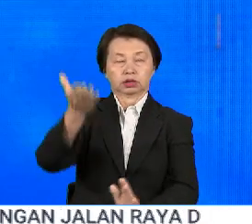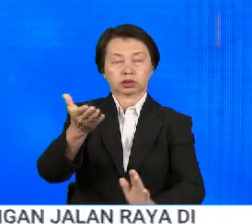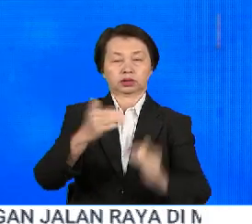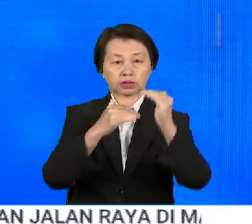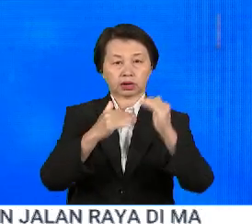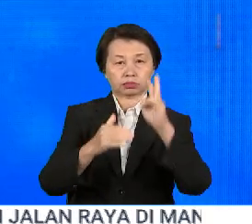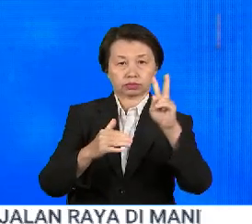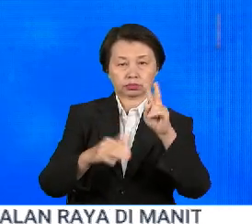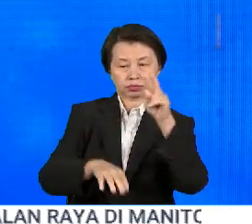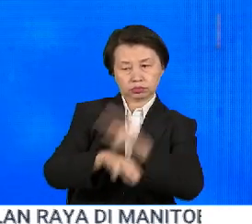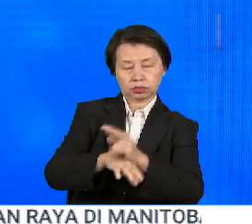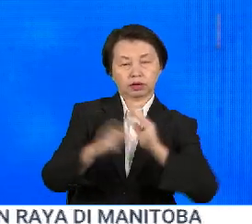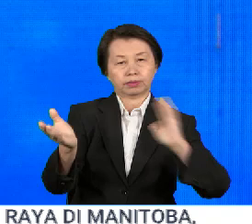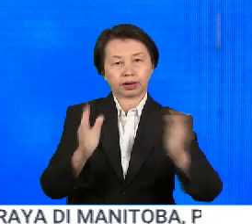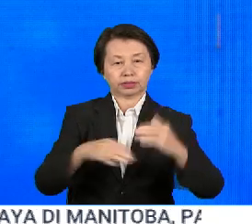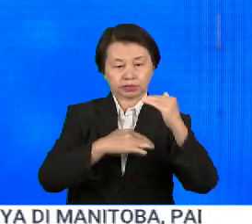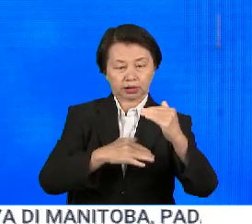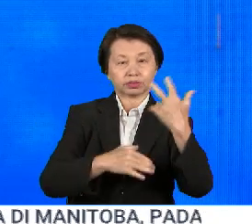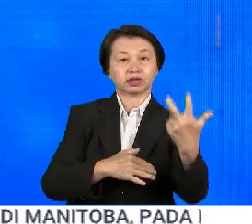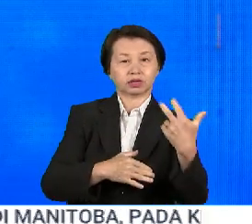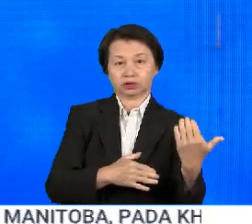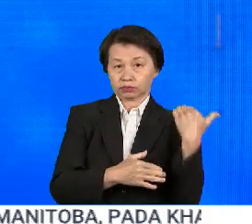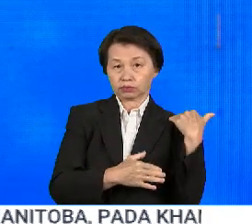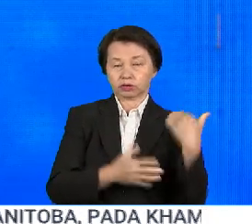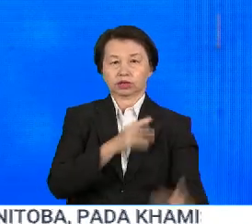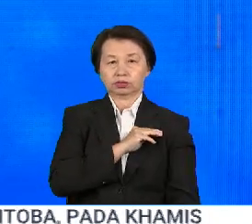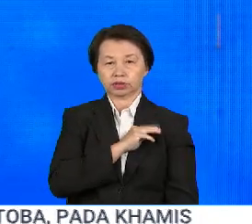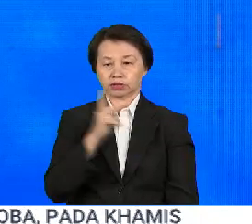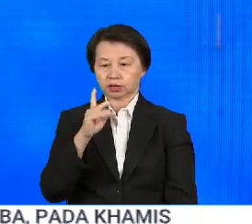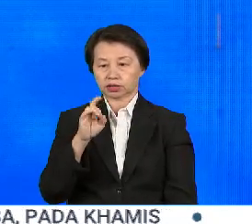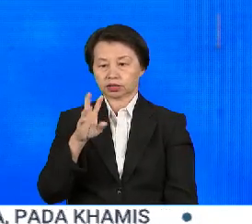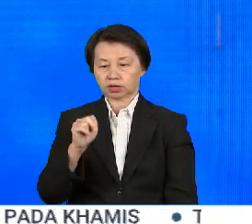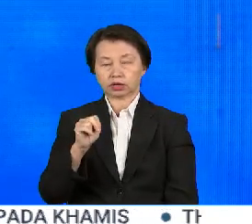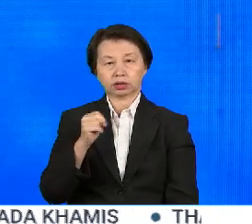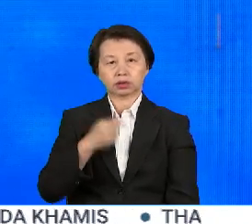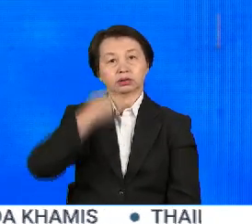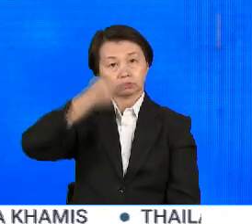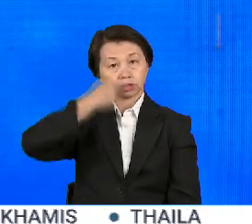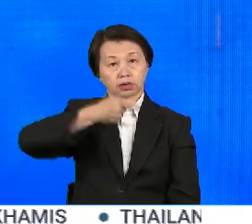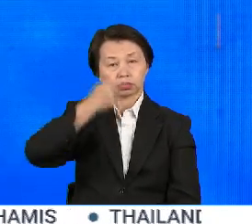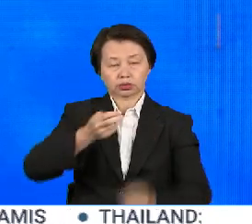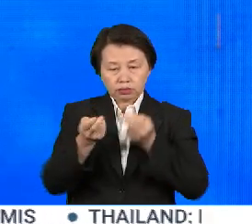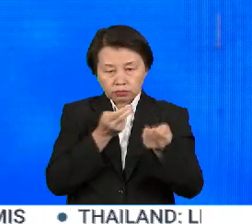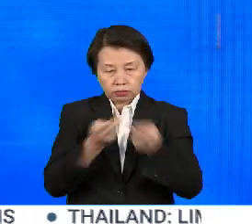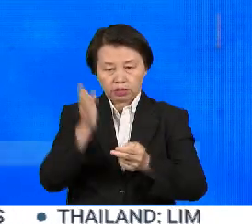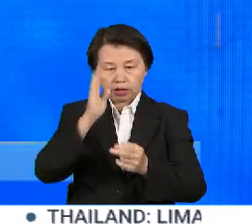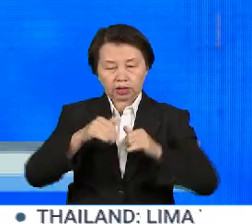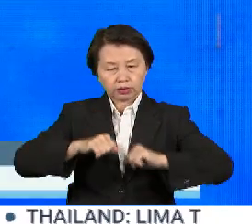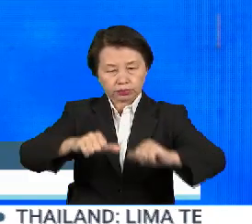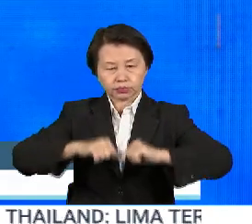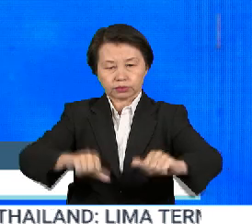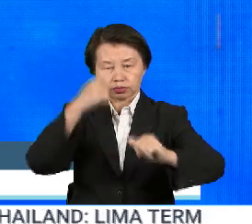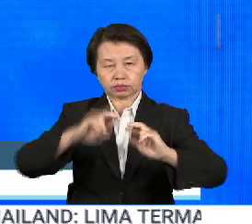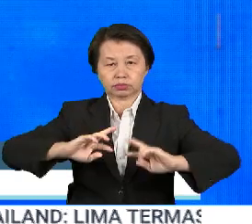2 pemerhatian berbanding tahap 3 sebelum ini. Menteri Dalam Negeri Datuk Seri Saifuddin Nasution Ismail berkata usaha akan diteruskan